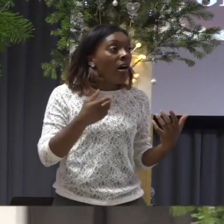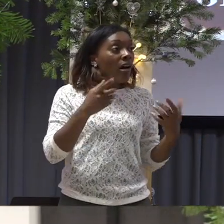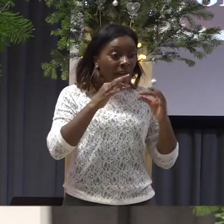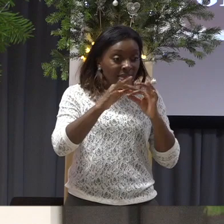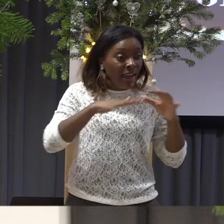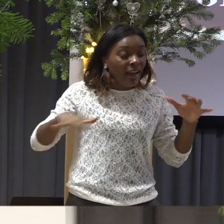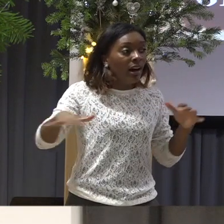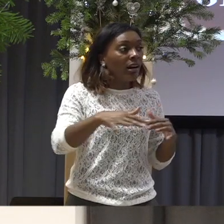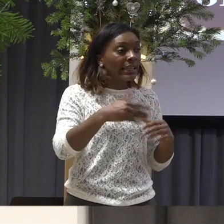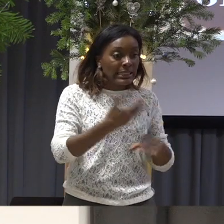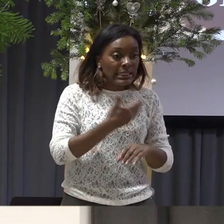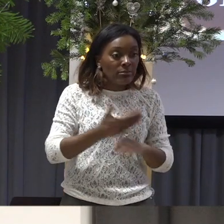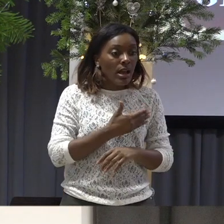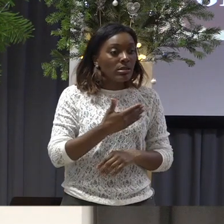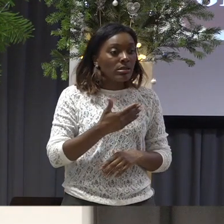tout penser.